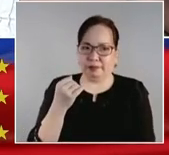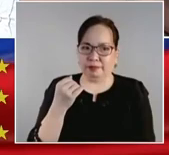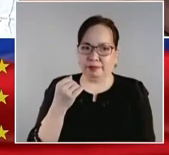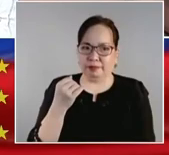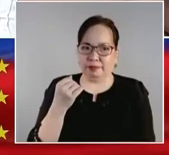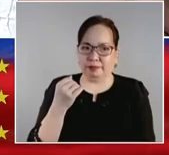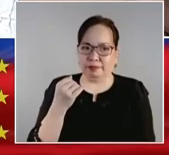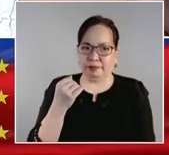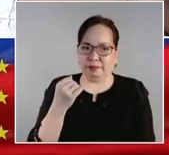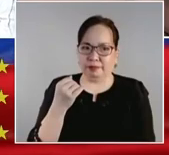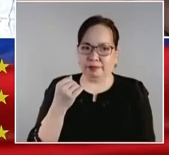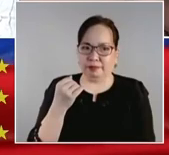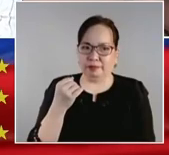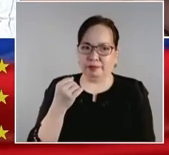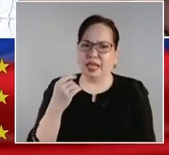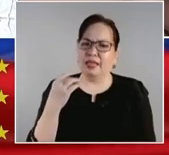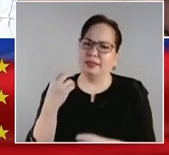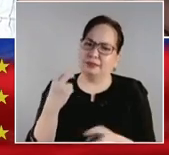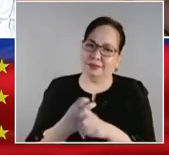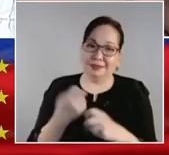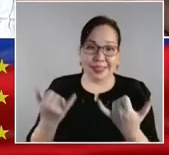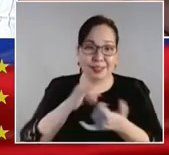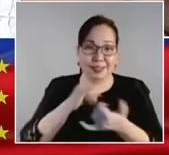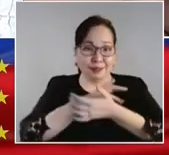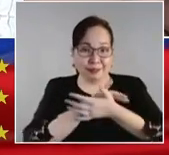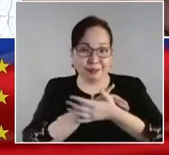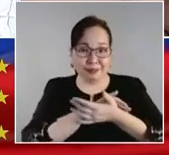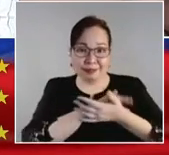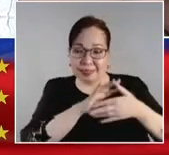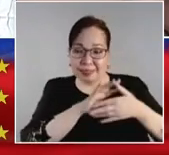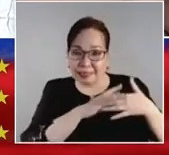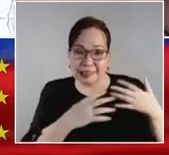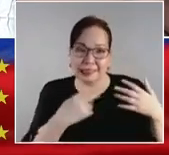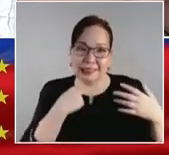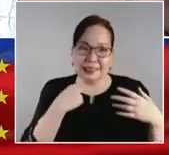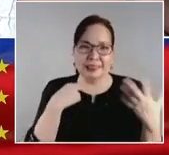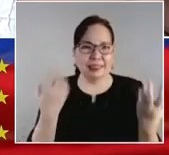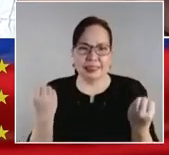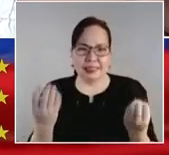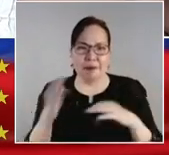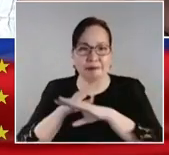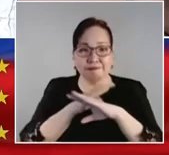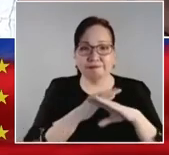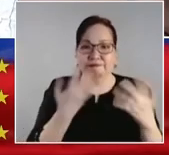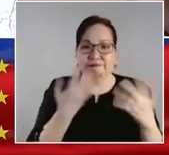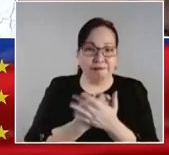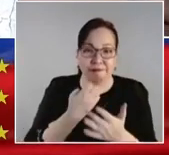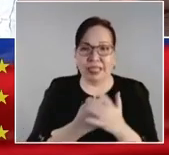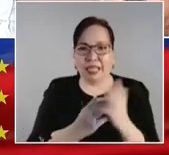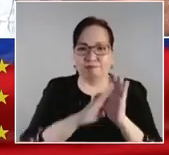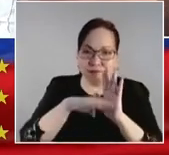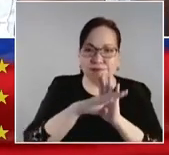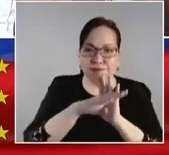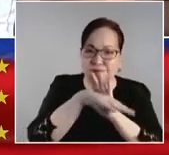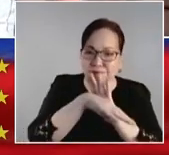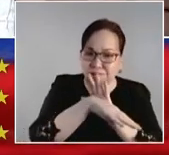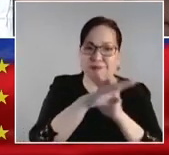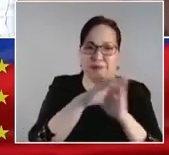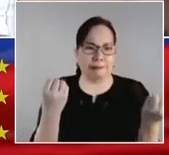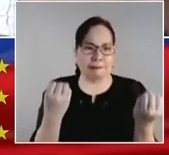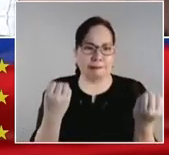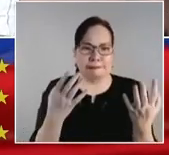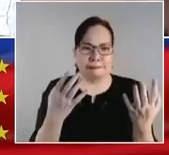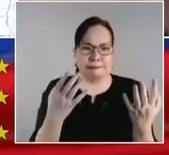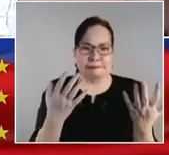economic you know, slowdown, correspondingly, ang tax base po natin, ang tax na marirealize